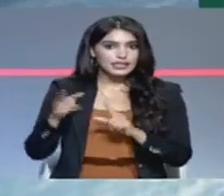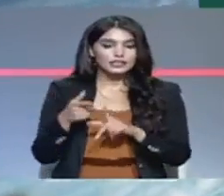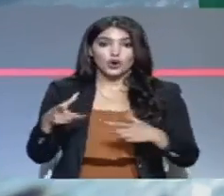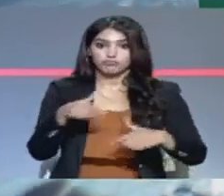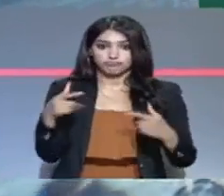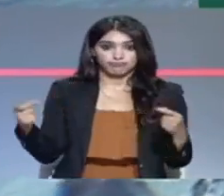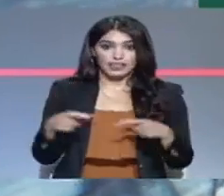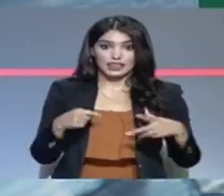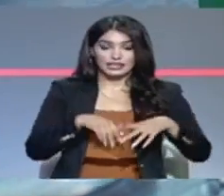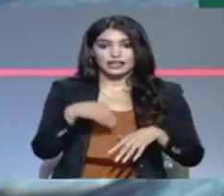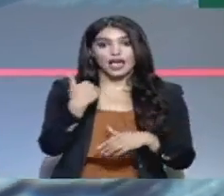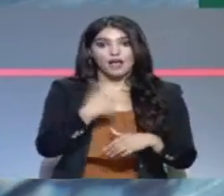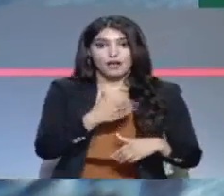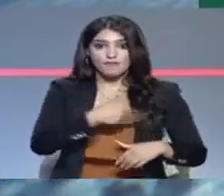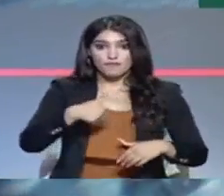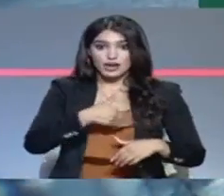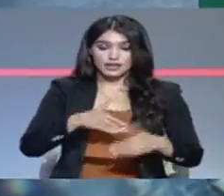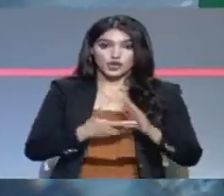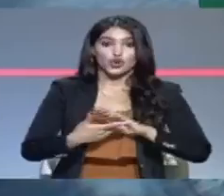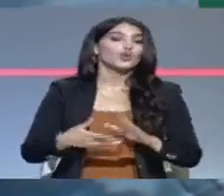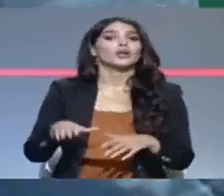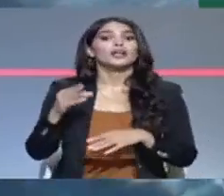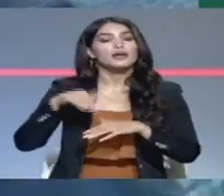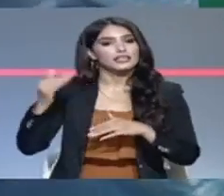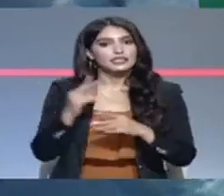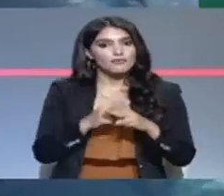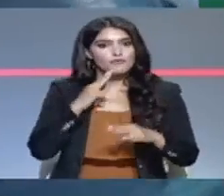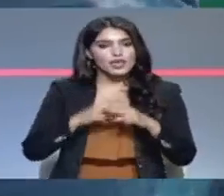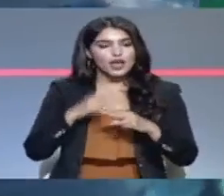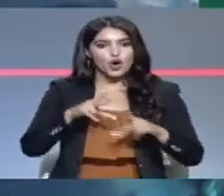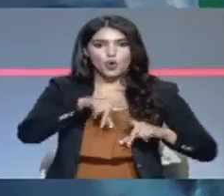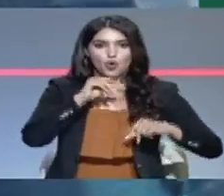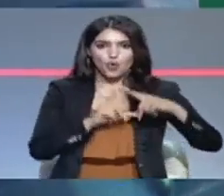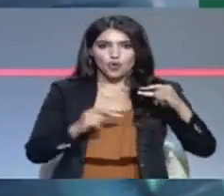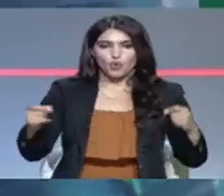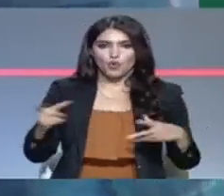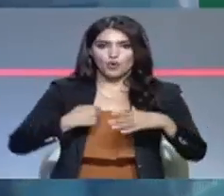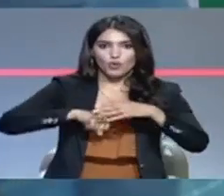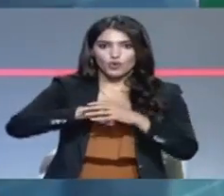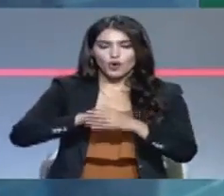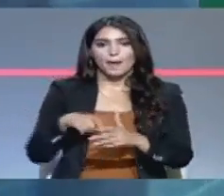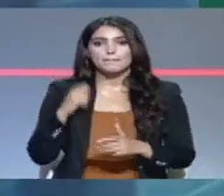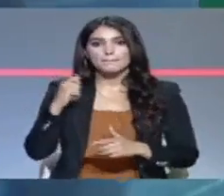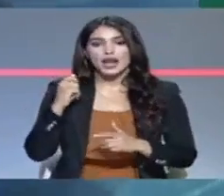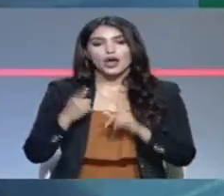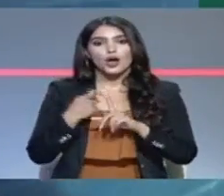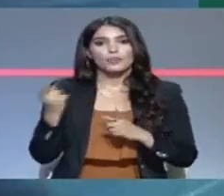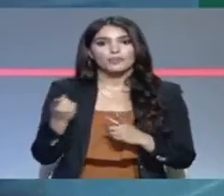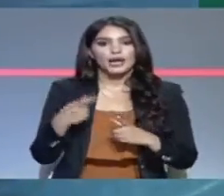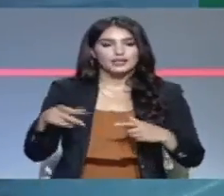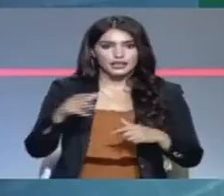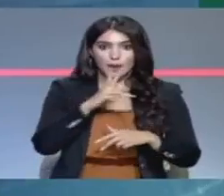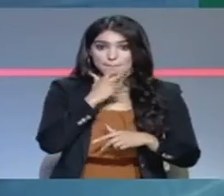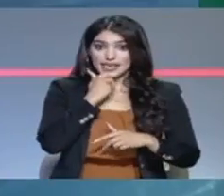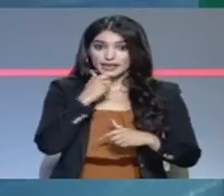الإفريقي، ويحتضن ملعب الطيب المهيري كلاسيكو النادي الصفاقسي والنجم الساحلي، ويباري الملعب التونسي مضيفه اتحاد